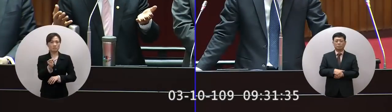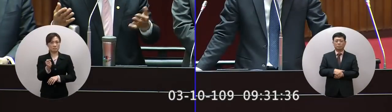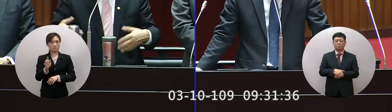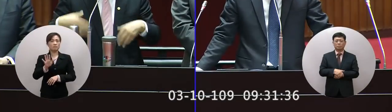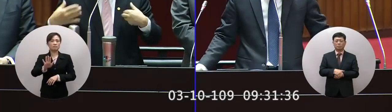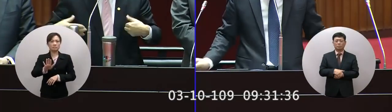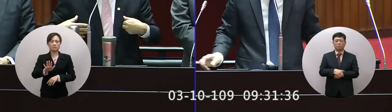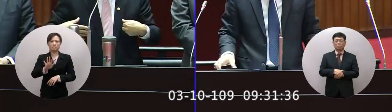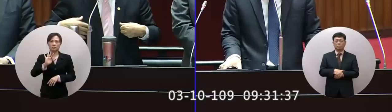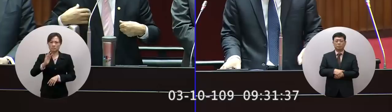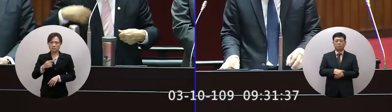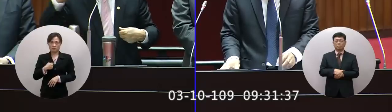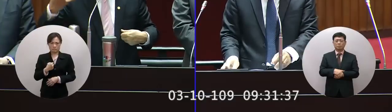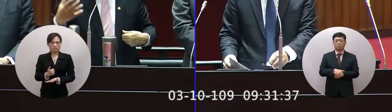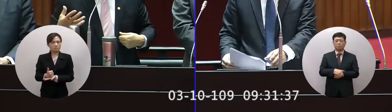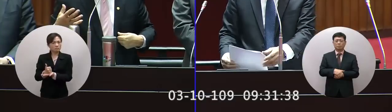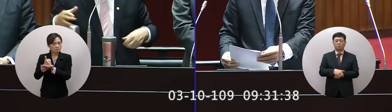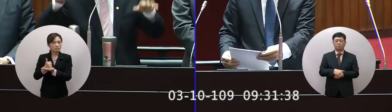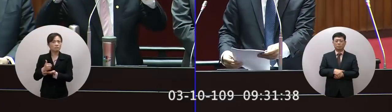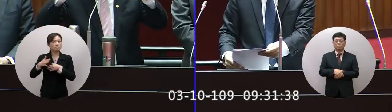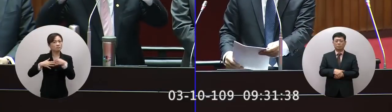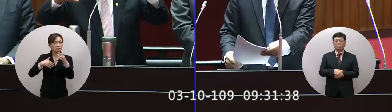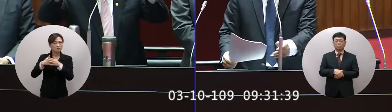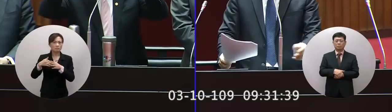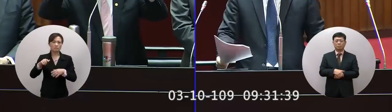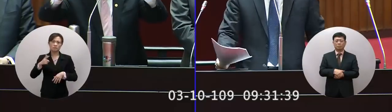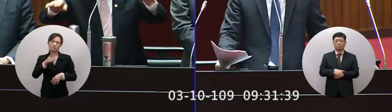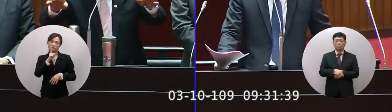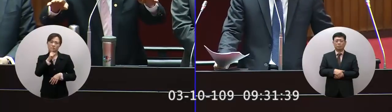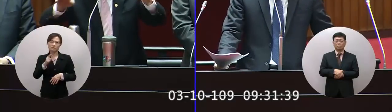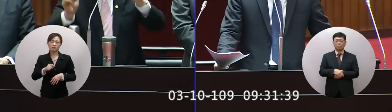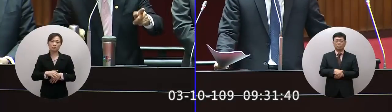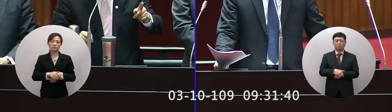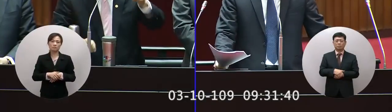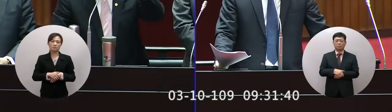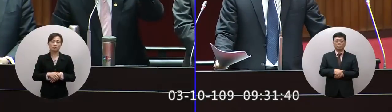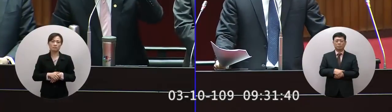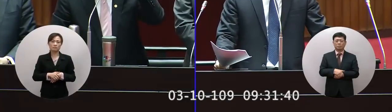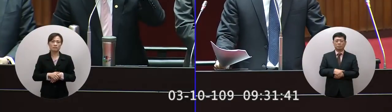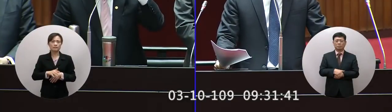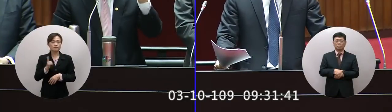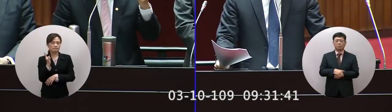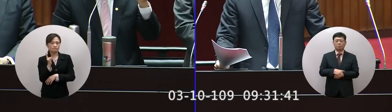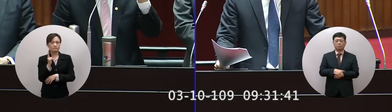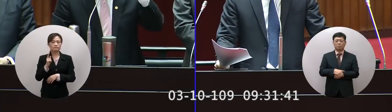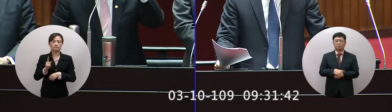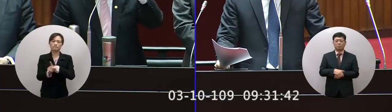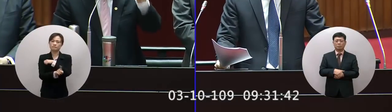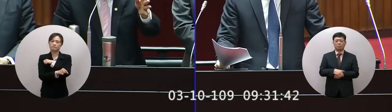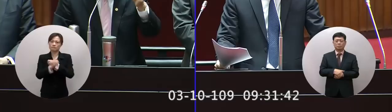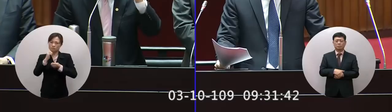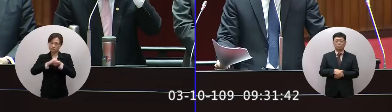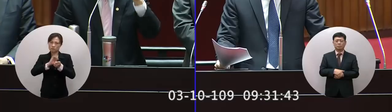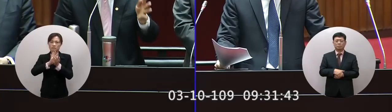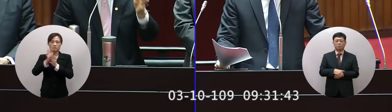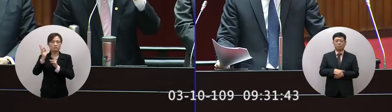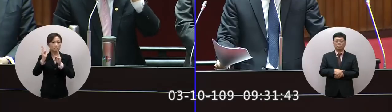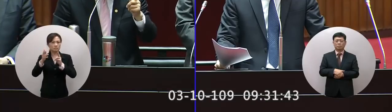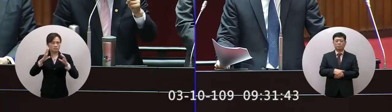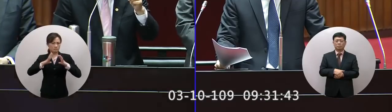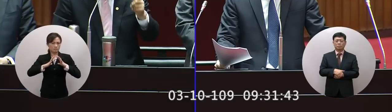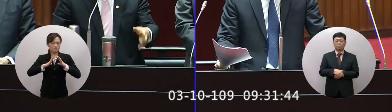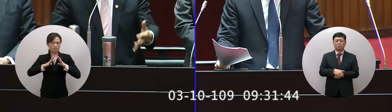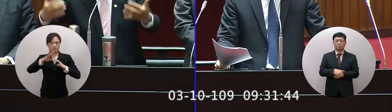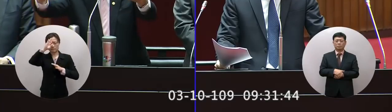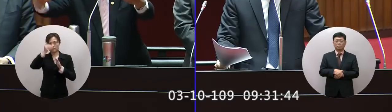尊重，我们也不要说先给他讲，就是。最后确定的时候，指挥官会宣布，疫情中